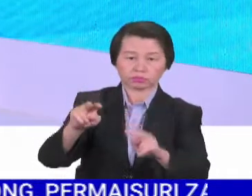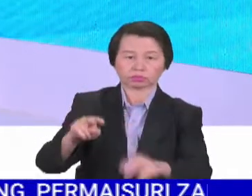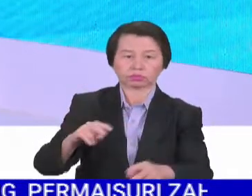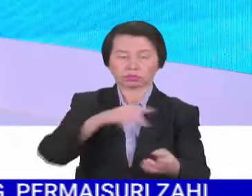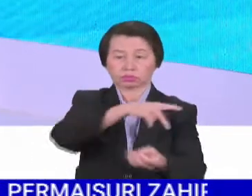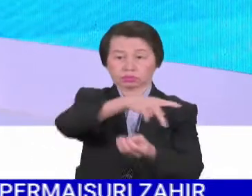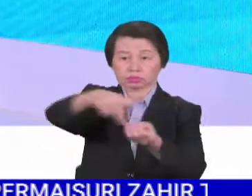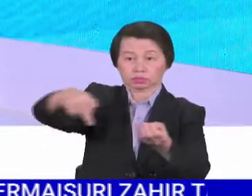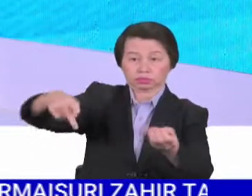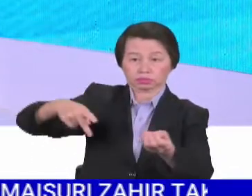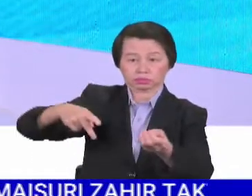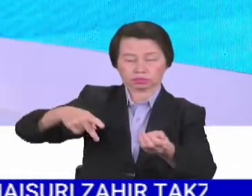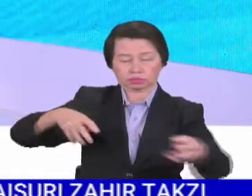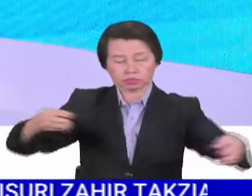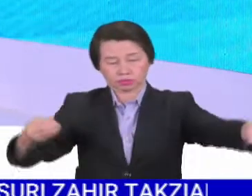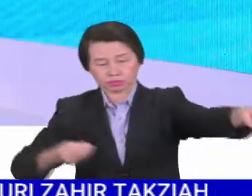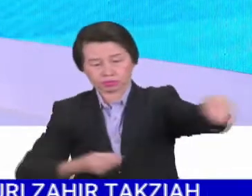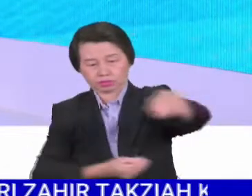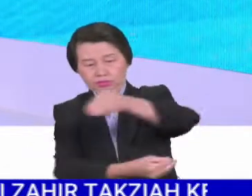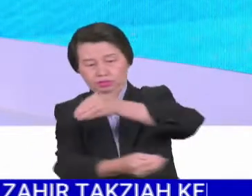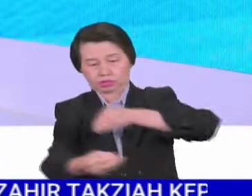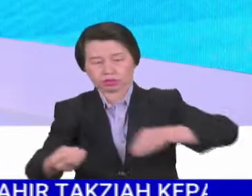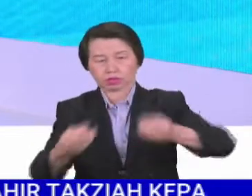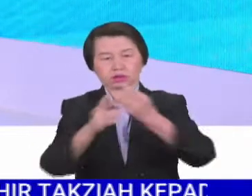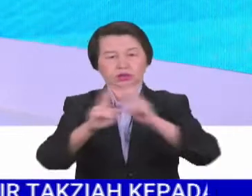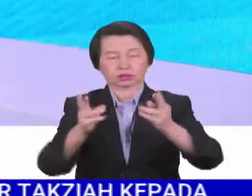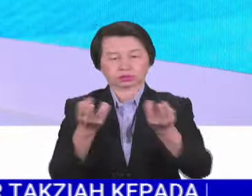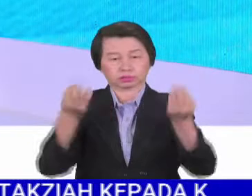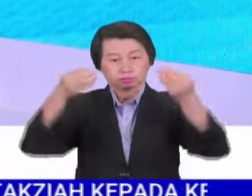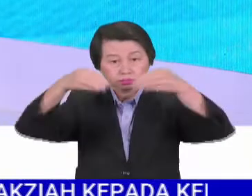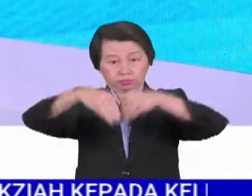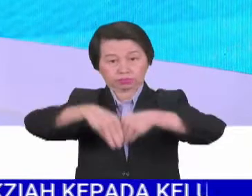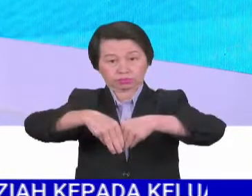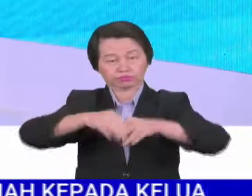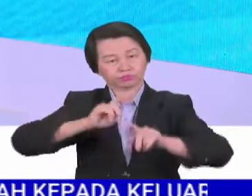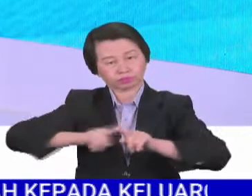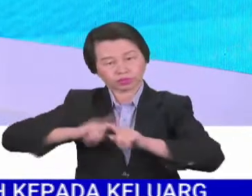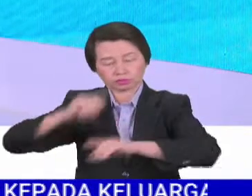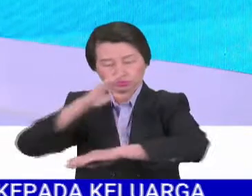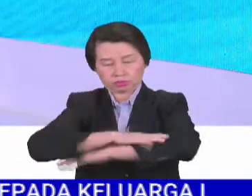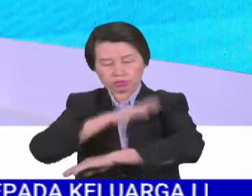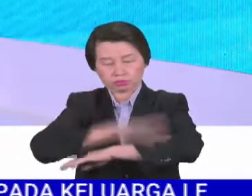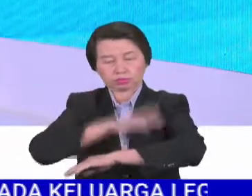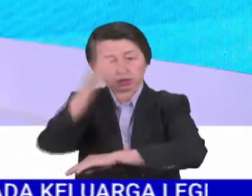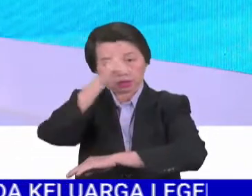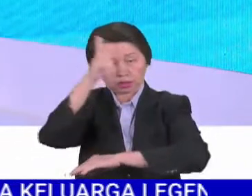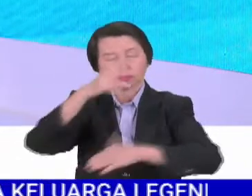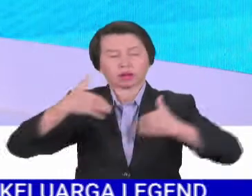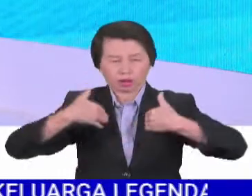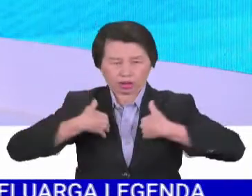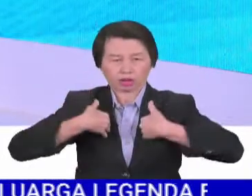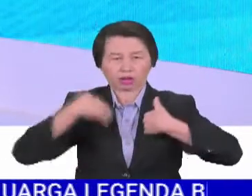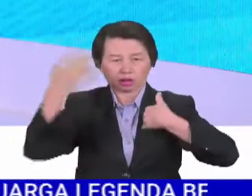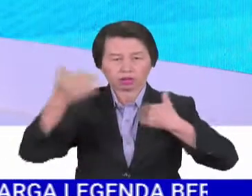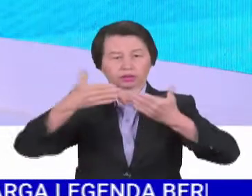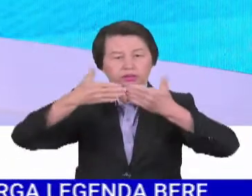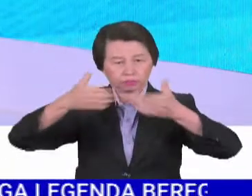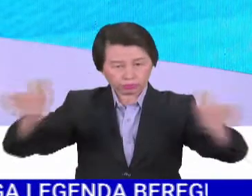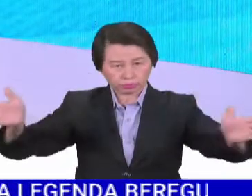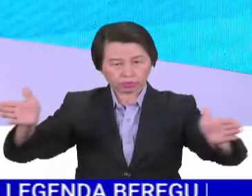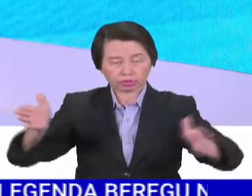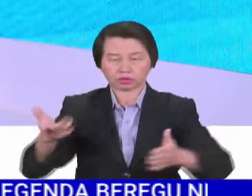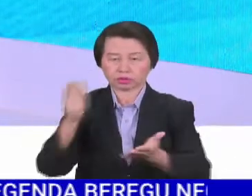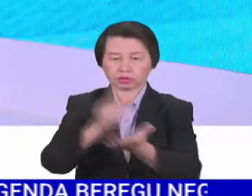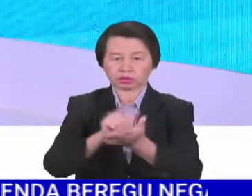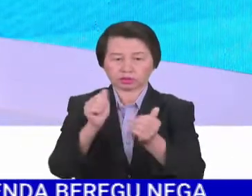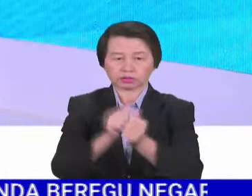planetarium bergerak yang disediakan Kementerian Sains, Teknologi dan Inovasi. Pelbagai kaunter perkhidmatan kerajaan turut akan dibuka.